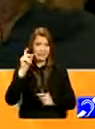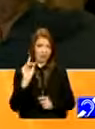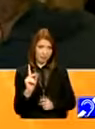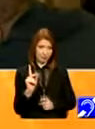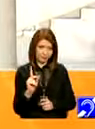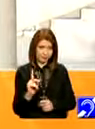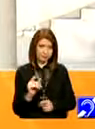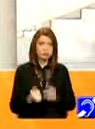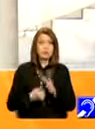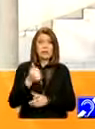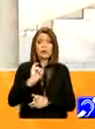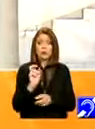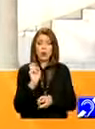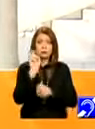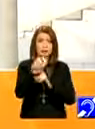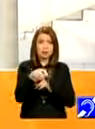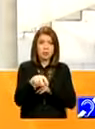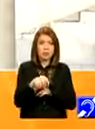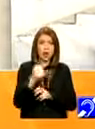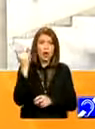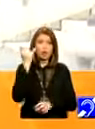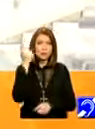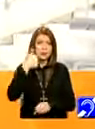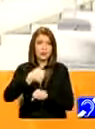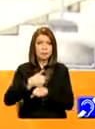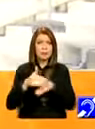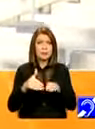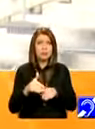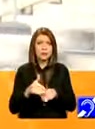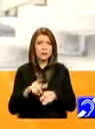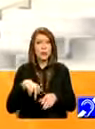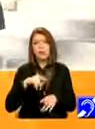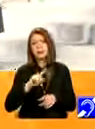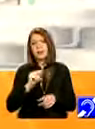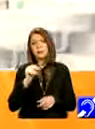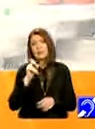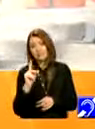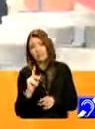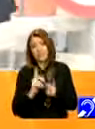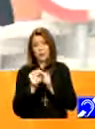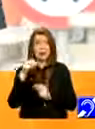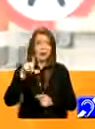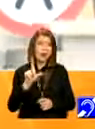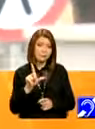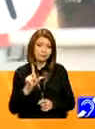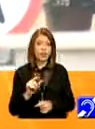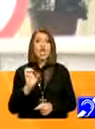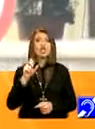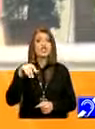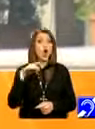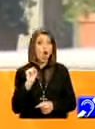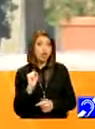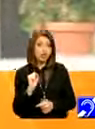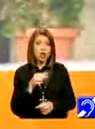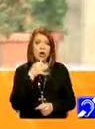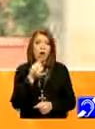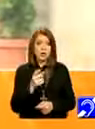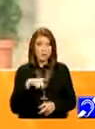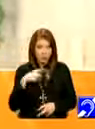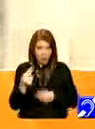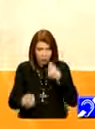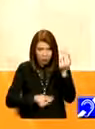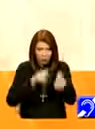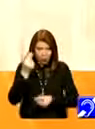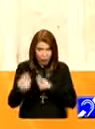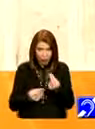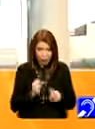socialdemocrat, adică primul care va ocupa această funcție de șef al executivului. Totodată, Dacian Cioloș spunea că ar fi o glumă ca